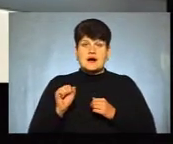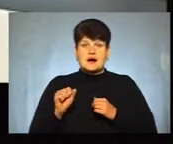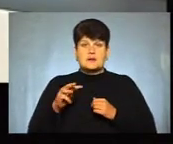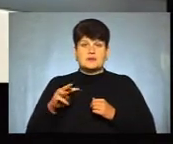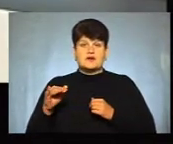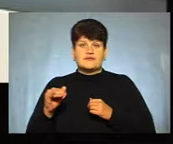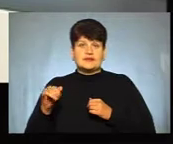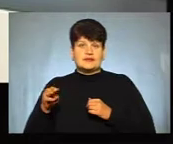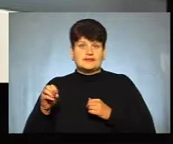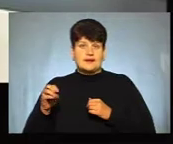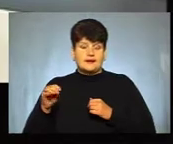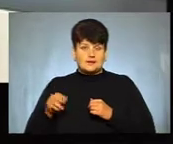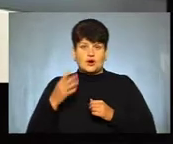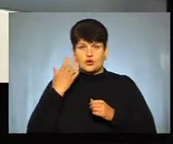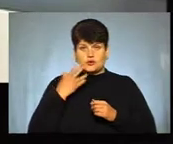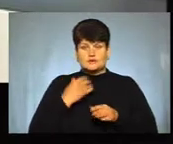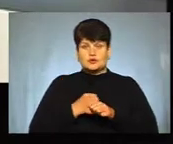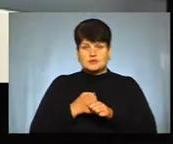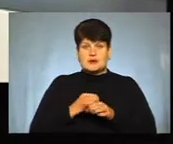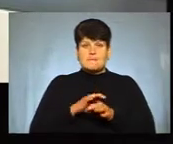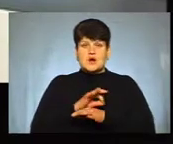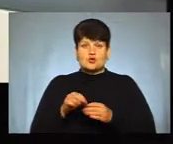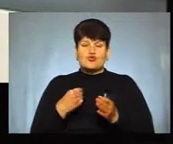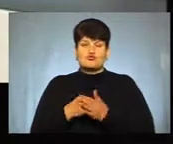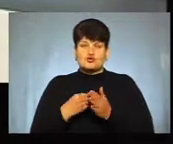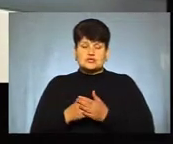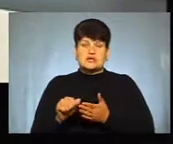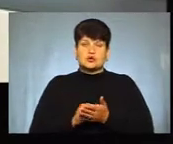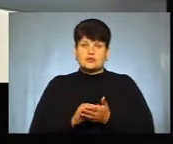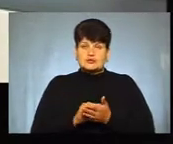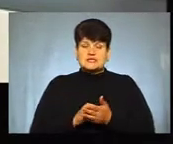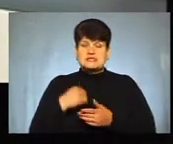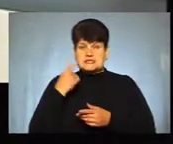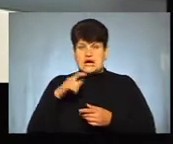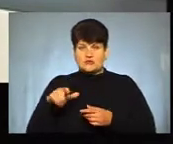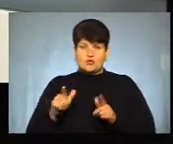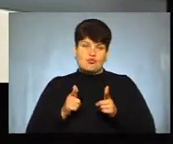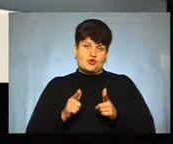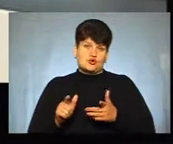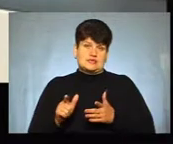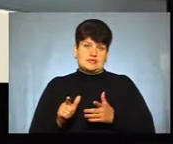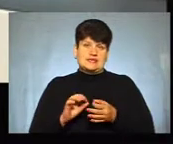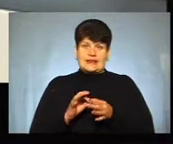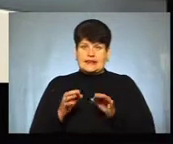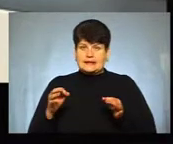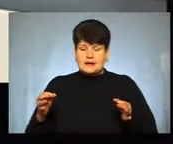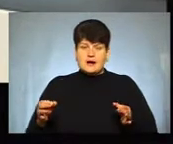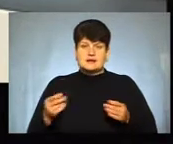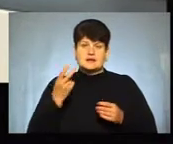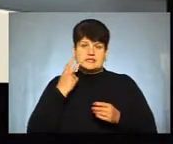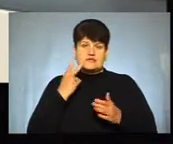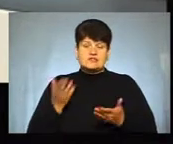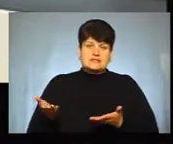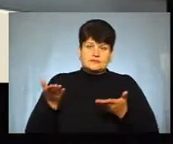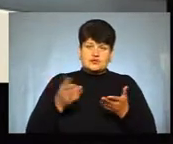японський сад, коли виготовляється проектно-кошторисна документація, з автором погоджуються ці всі деталі. Тобто завжди кличеться автор, і